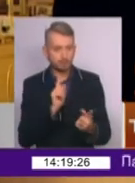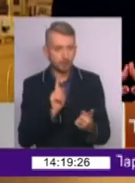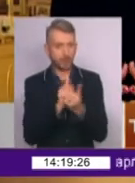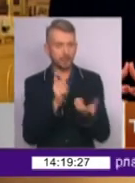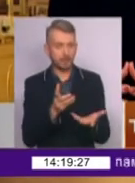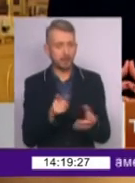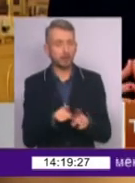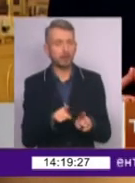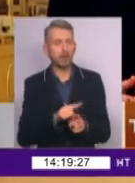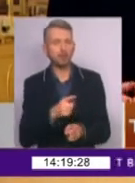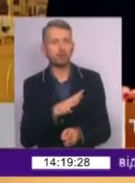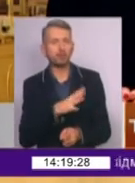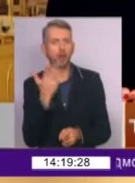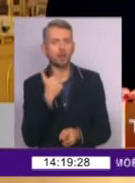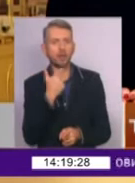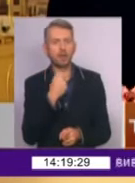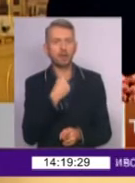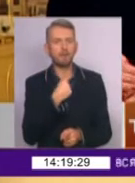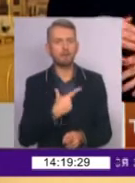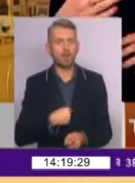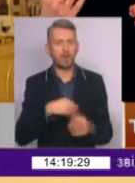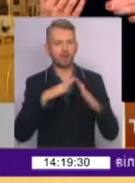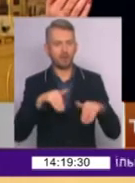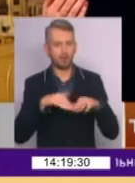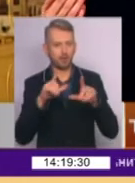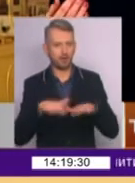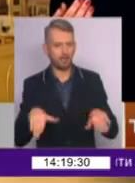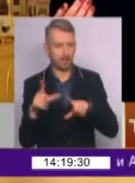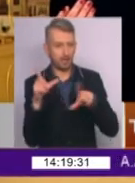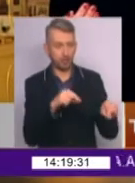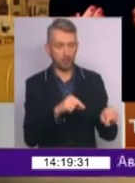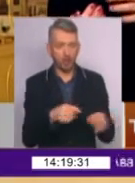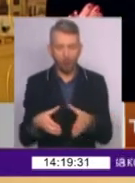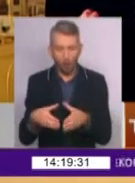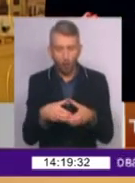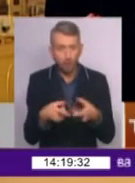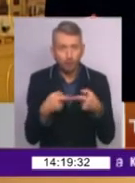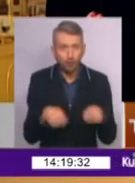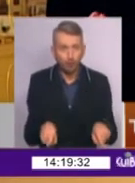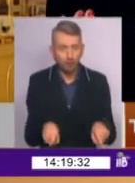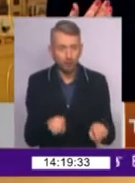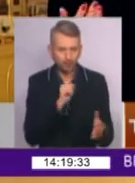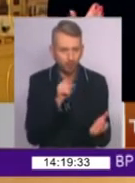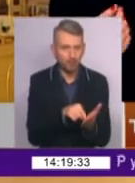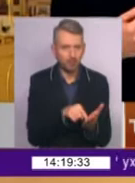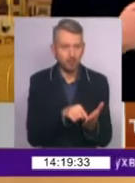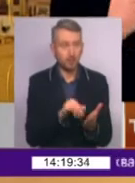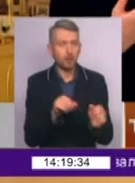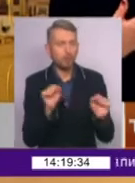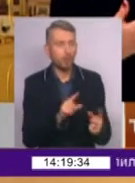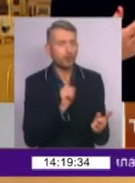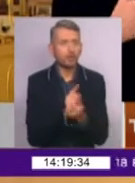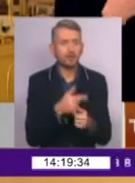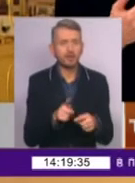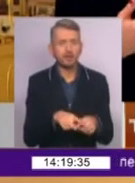Так само, чому буває, коли в піонерські табори діти їдуть. Вони змінюють своє оточення і можуть зустрітися, це не